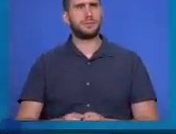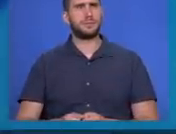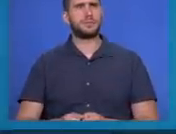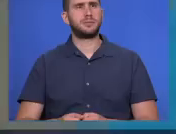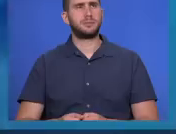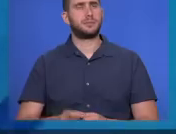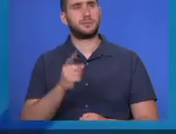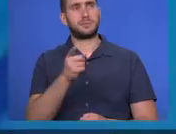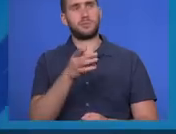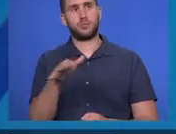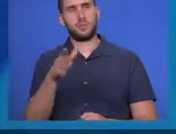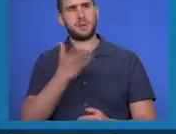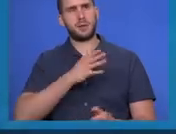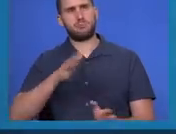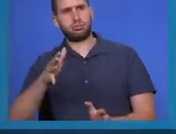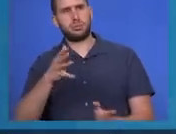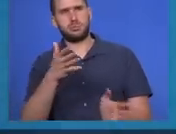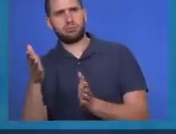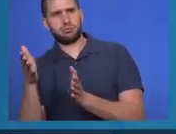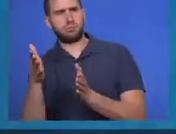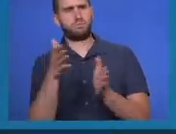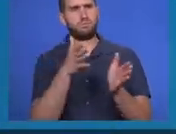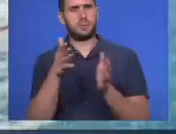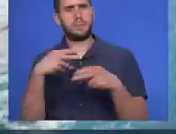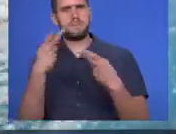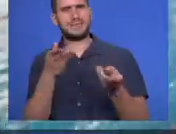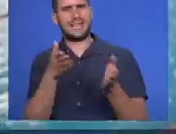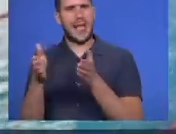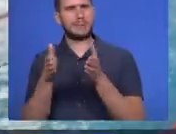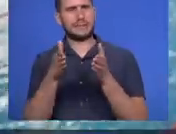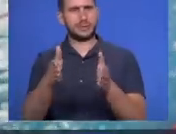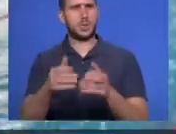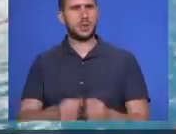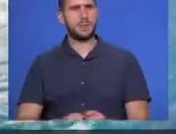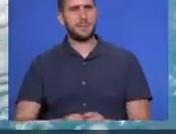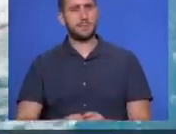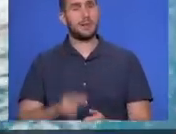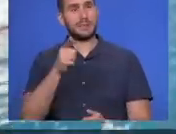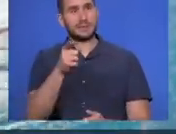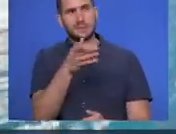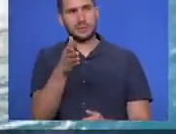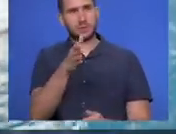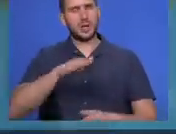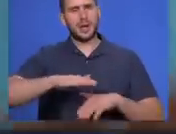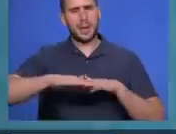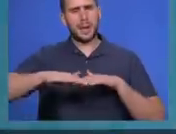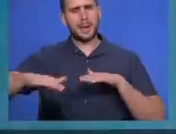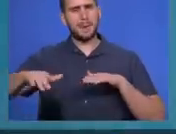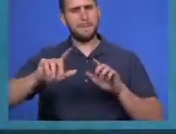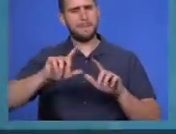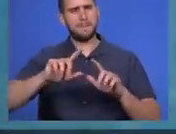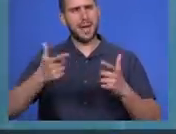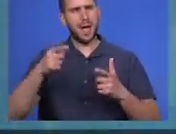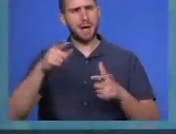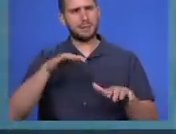כשהוא סוטה, הוא מקבל רטט שמחזיר אותו מיד למרכז המסלול. זה בעצם סורק את קרקעית הבריכה לאורך כל השחייה. הוא